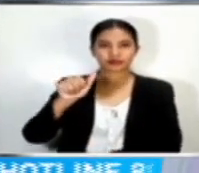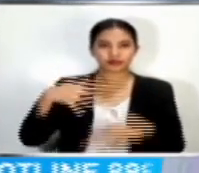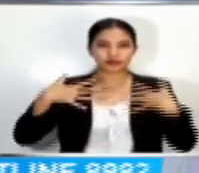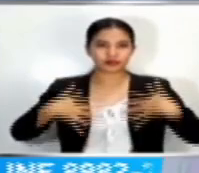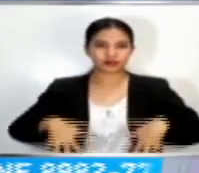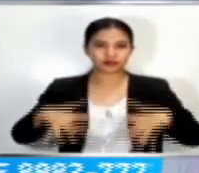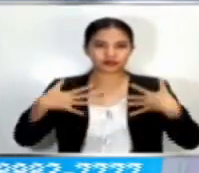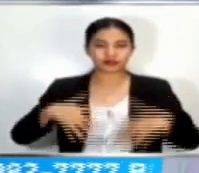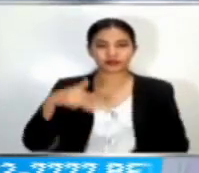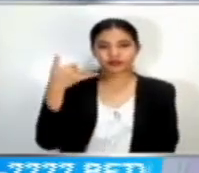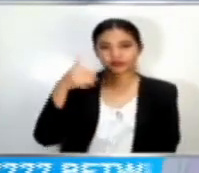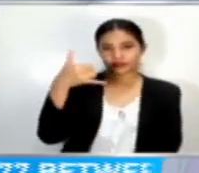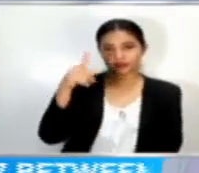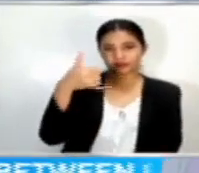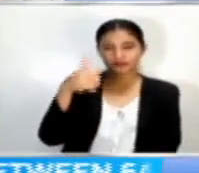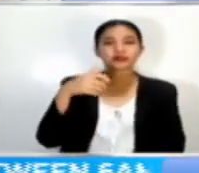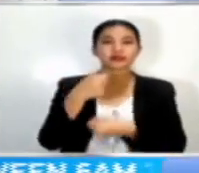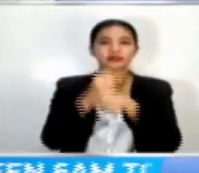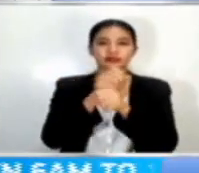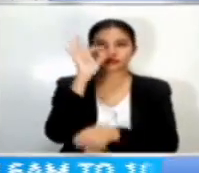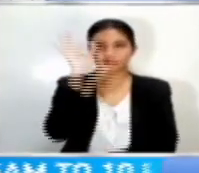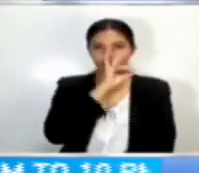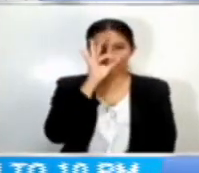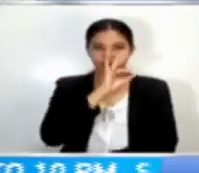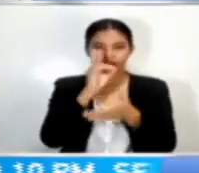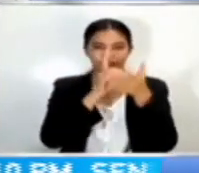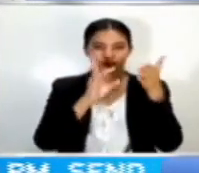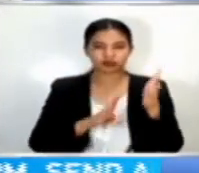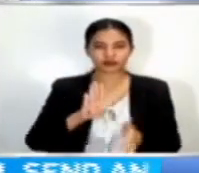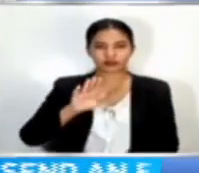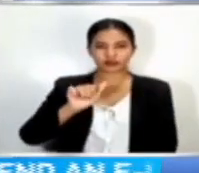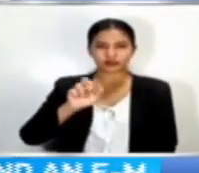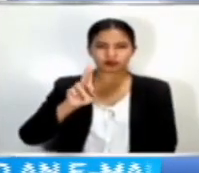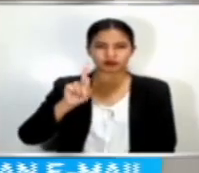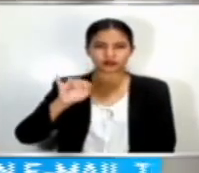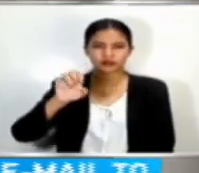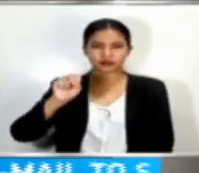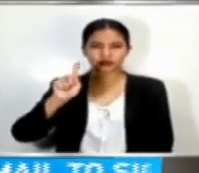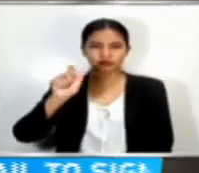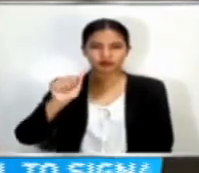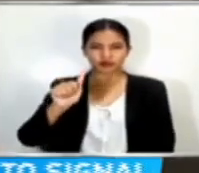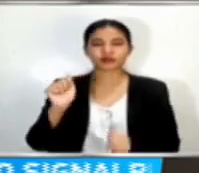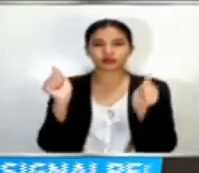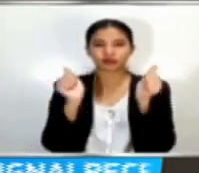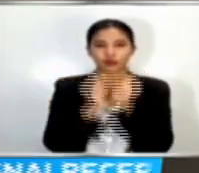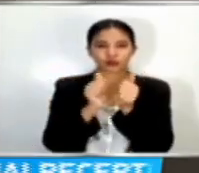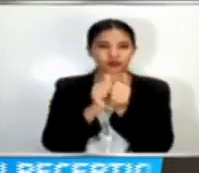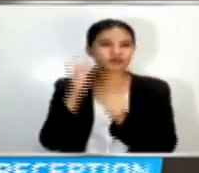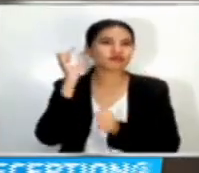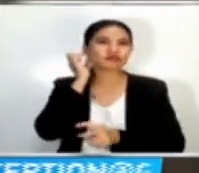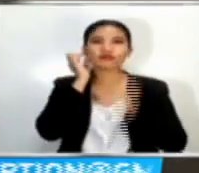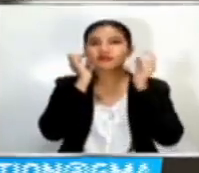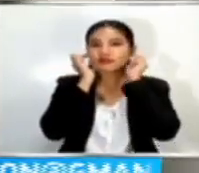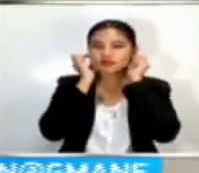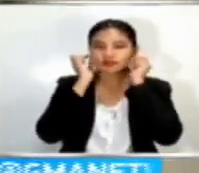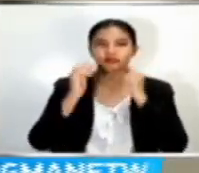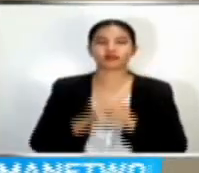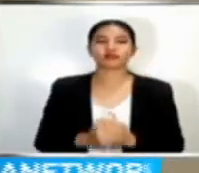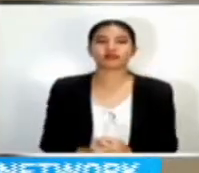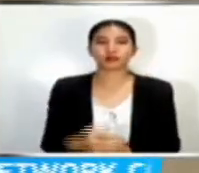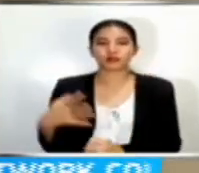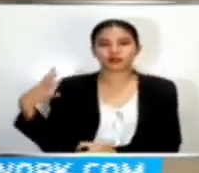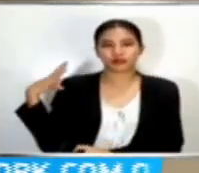ni Filipino designer Martin Bautista at tinernohan ng diamond earrings. Isa rin sa dapat abangan kay Rabiya ang kanyang